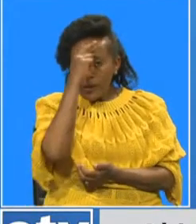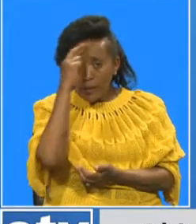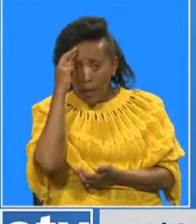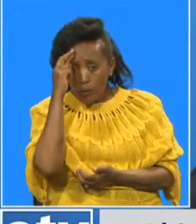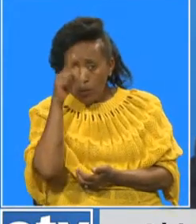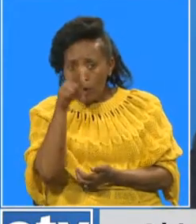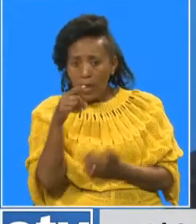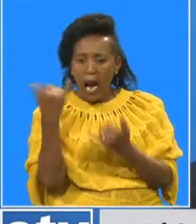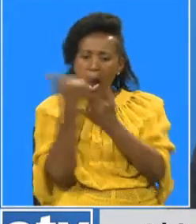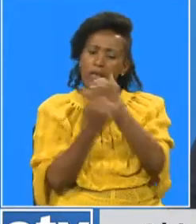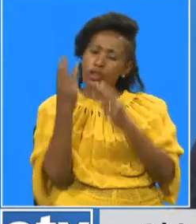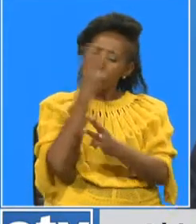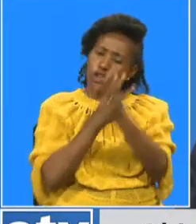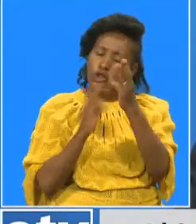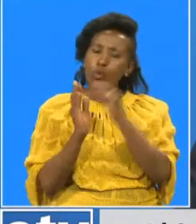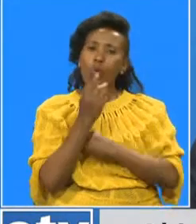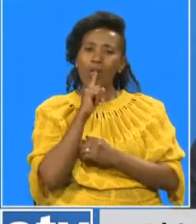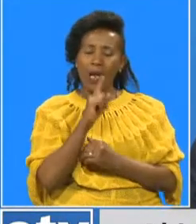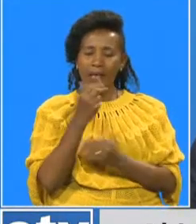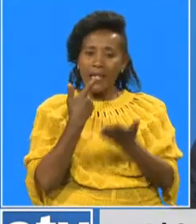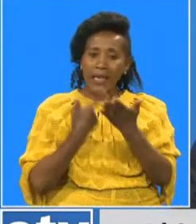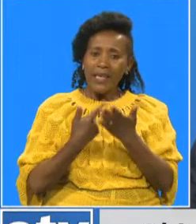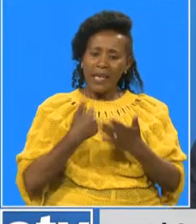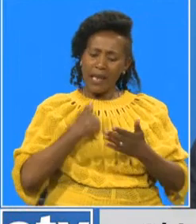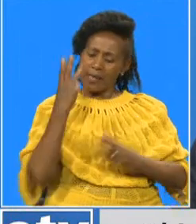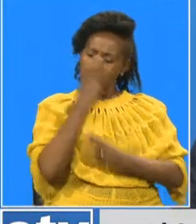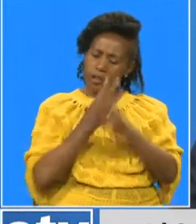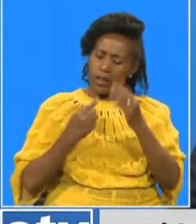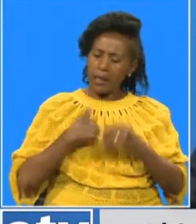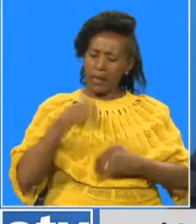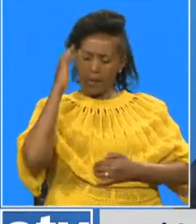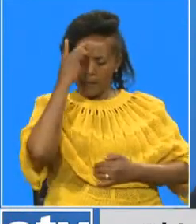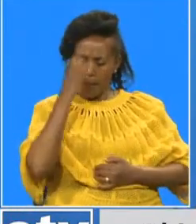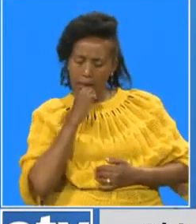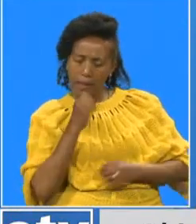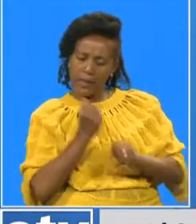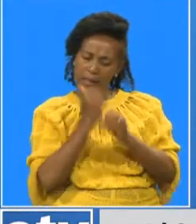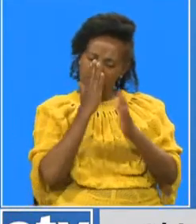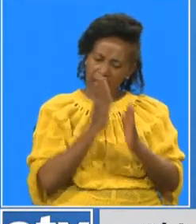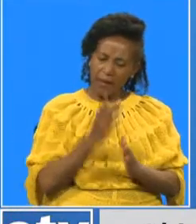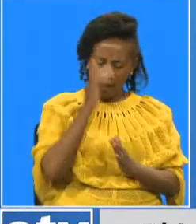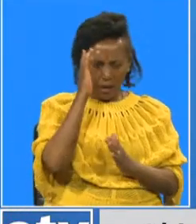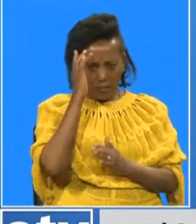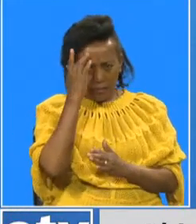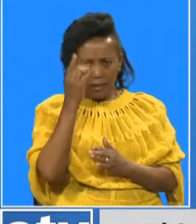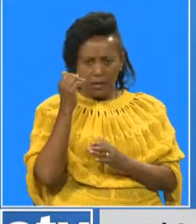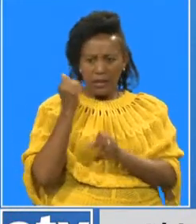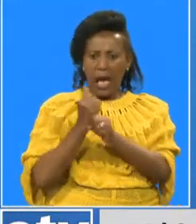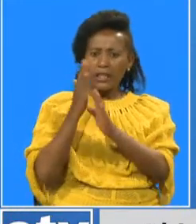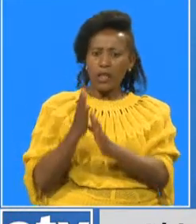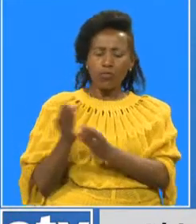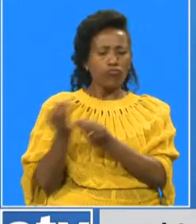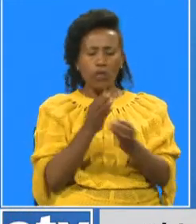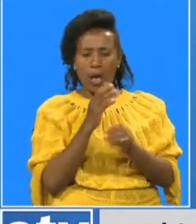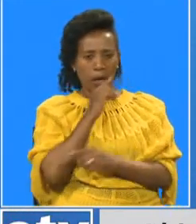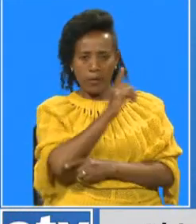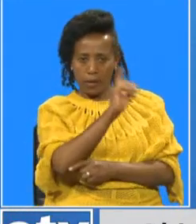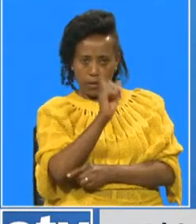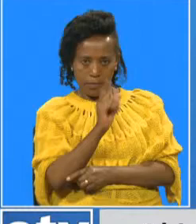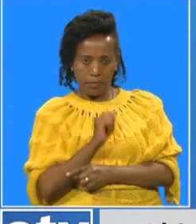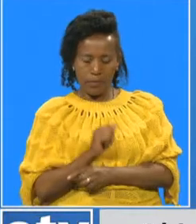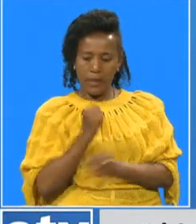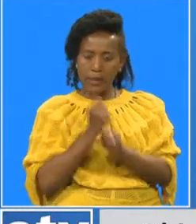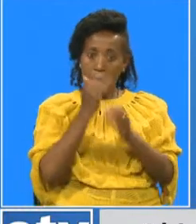ምክንያቱም የአገር ችግር ነው የሚሆነው። ይሄ የኔ ችግር አይደለም፣ የኔ ህመም አይደለም፣ እኔ ሰራተኛ ቢታመም ብሎ አሰሪው የሚተወው ጉዳይ አይደለም።